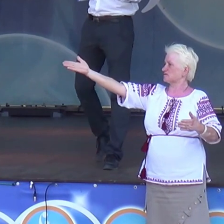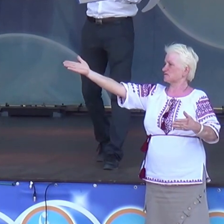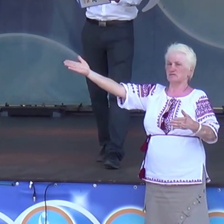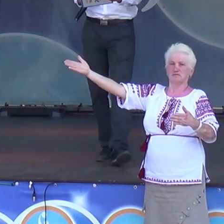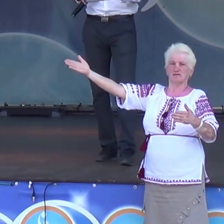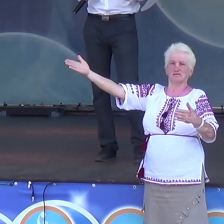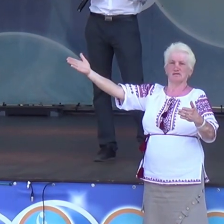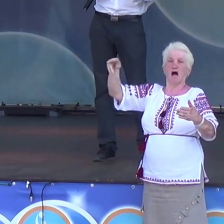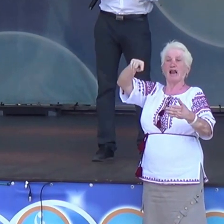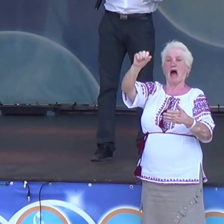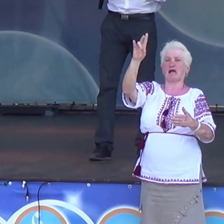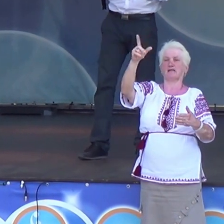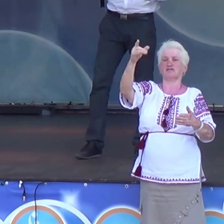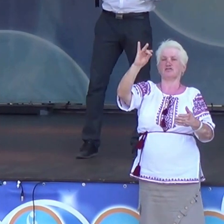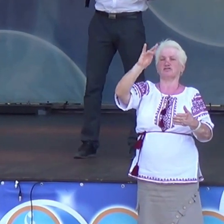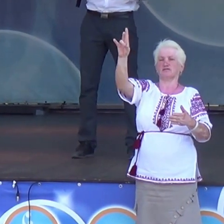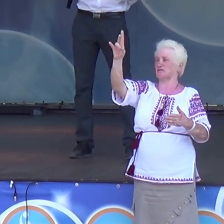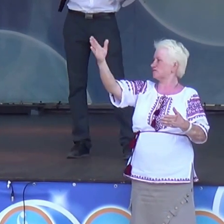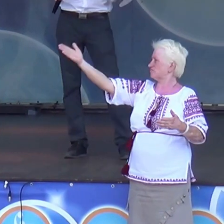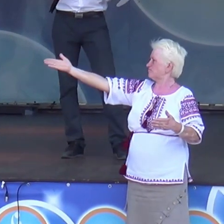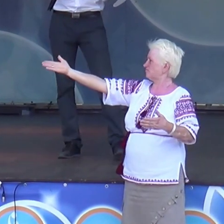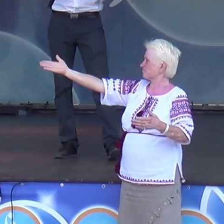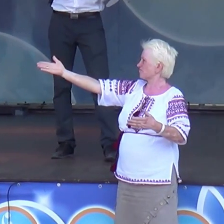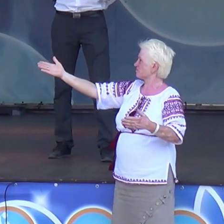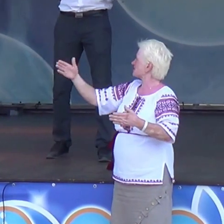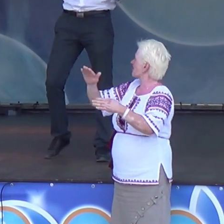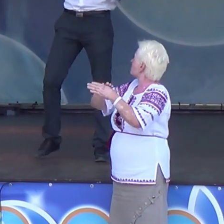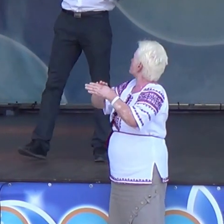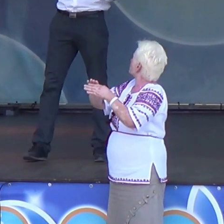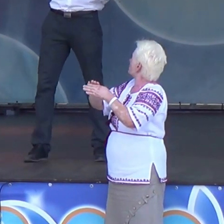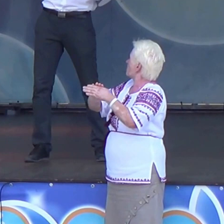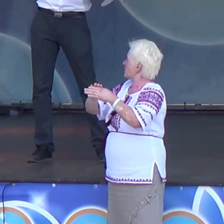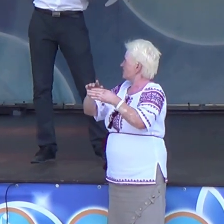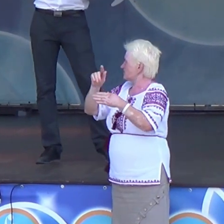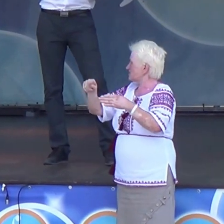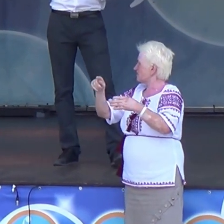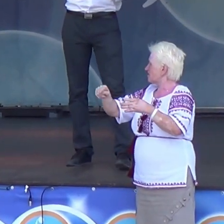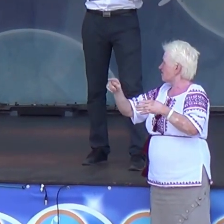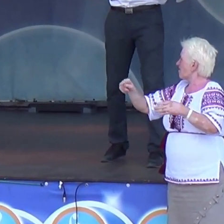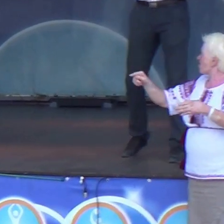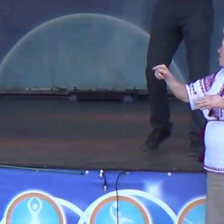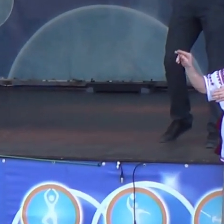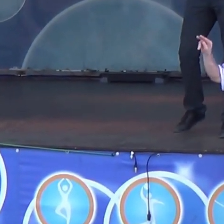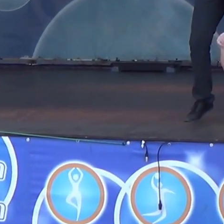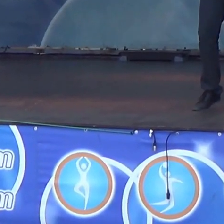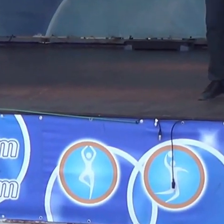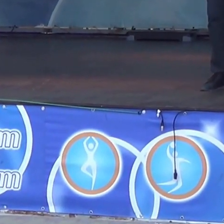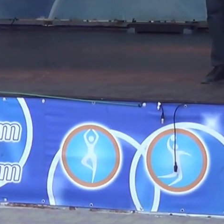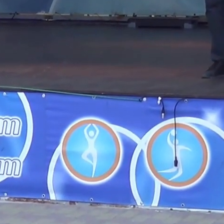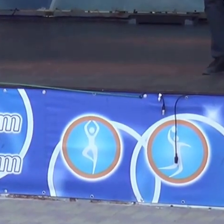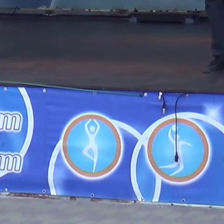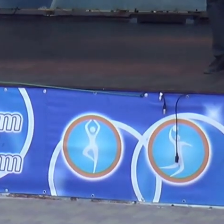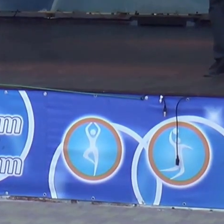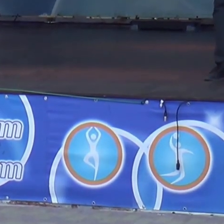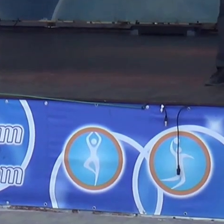Николов. Директор по спорту спорткомплекса «Аквалайф» Игорь Коротков. Чемпионка мира среди женщин